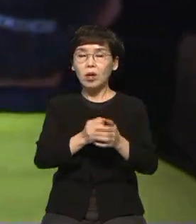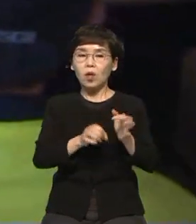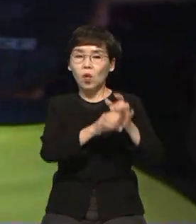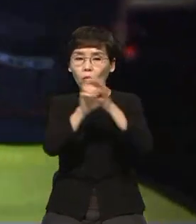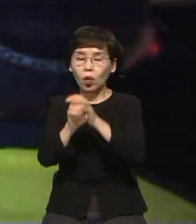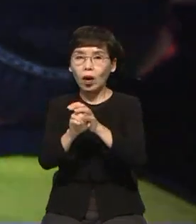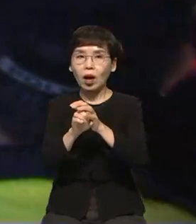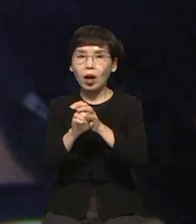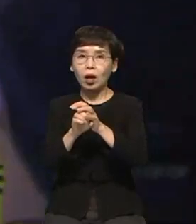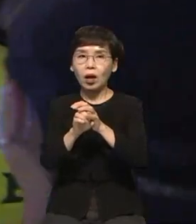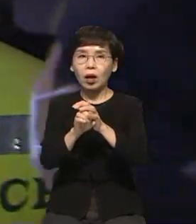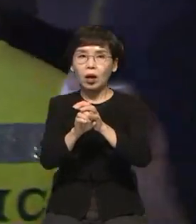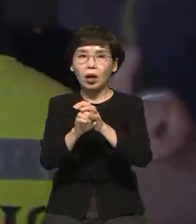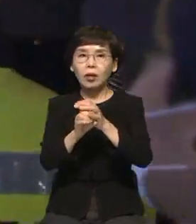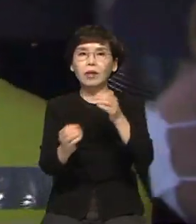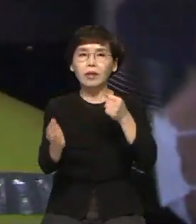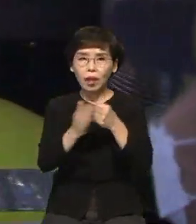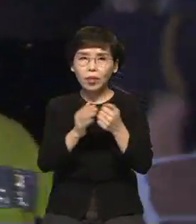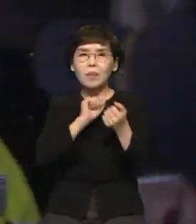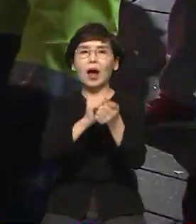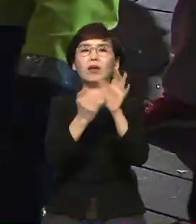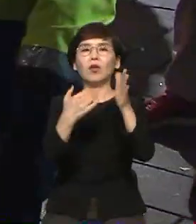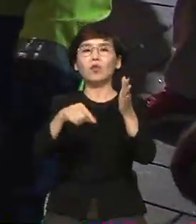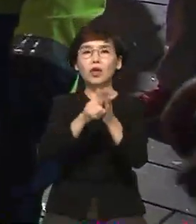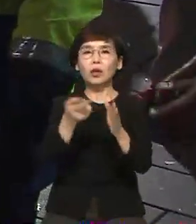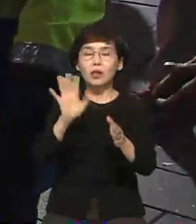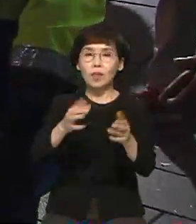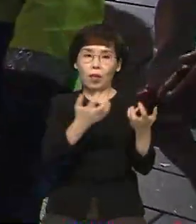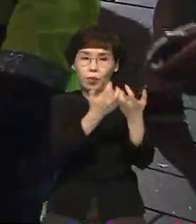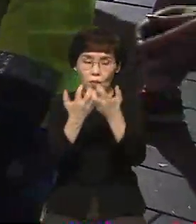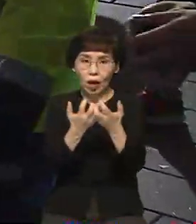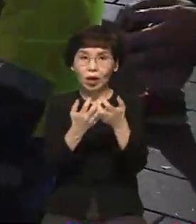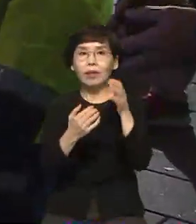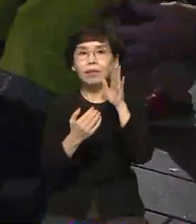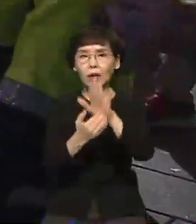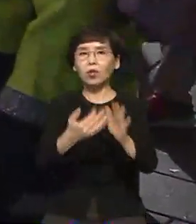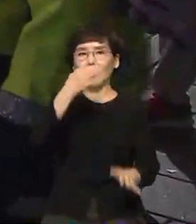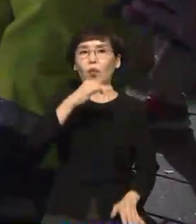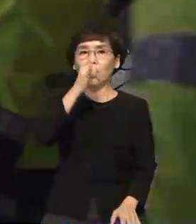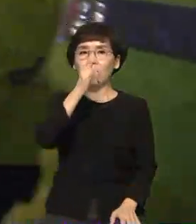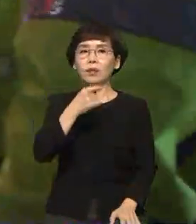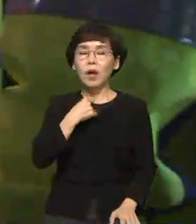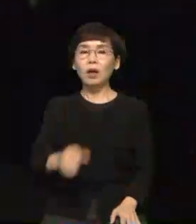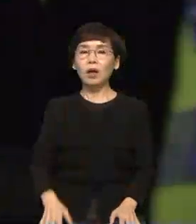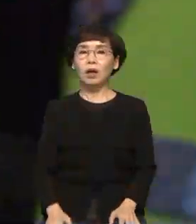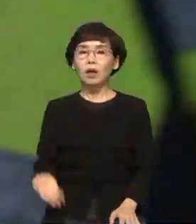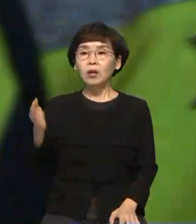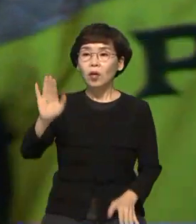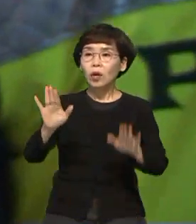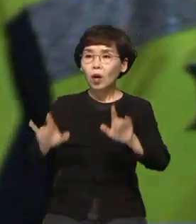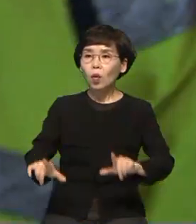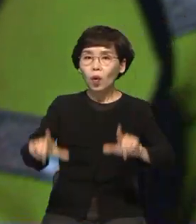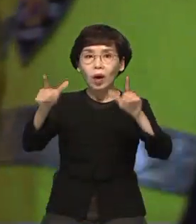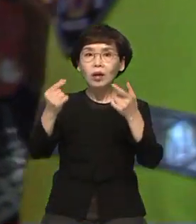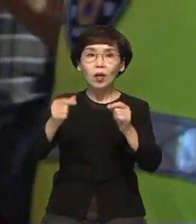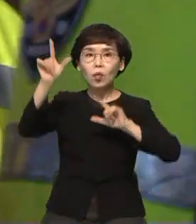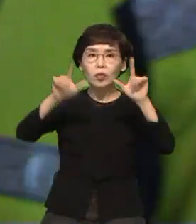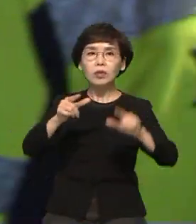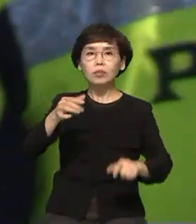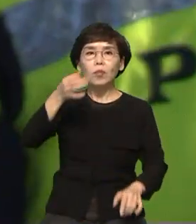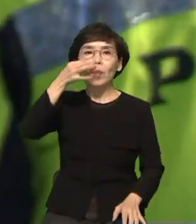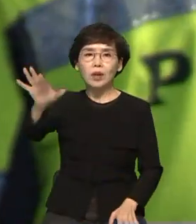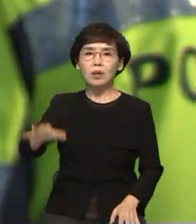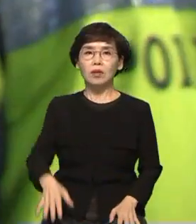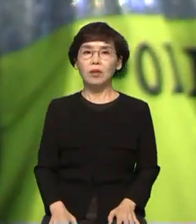유행 속에서 방역 대책의 일환이었지만 군중의 밀집을 막는 효과는 분명했습니다. 하지만 올해는 이런 모습을 찾기